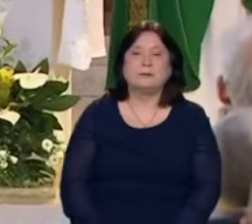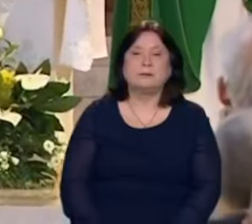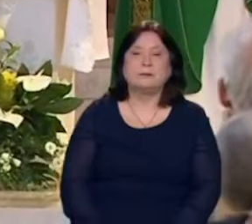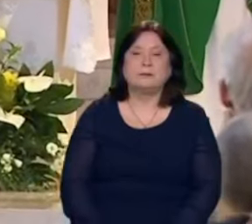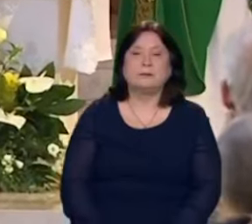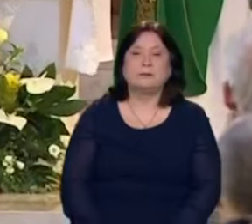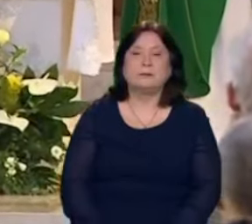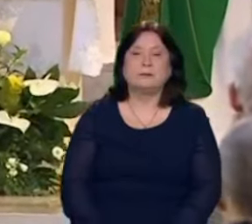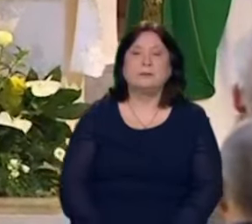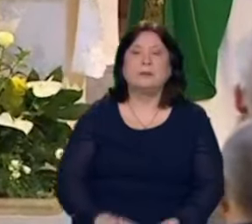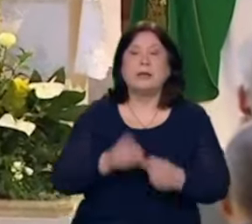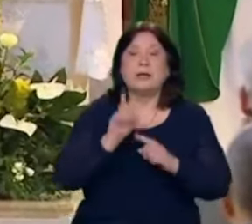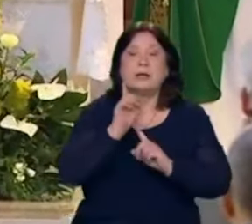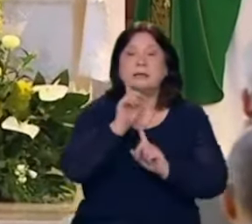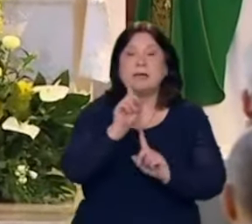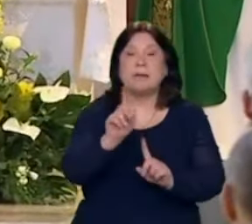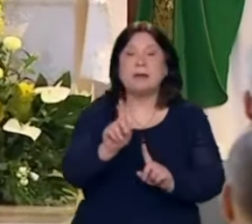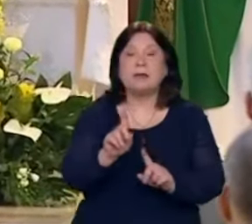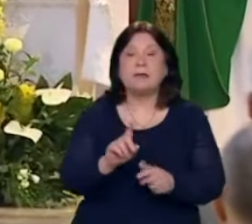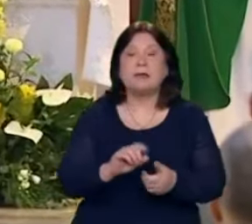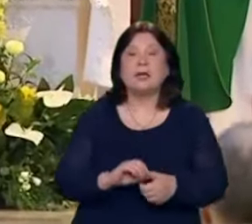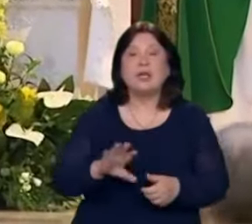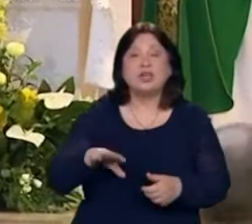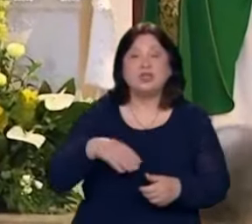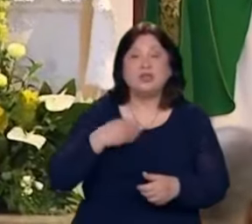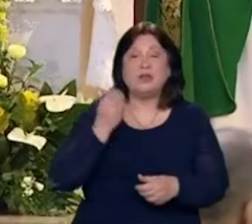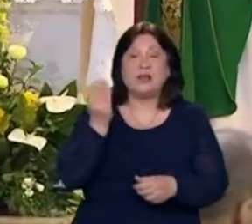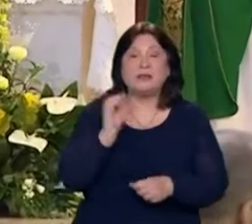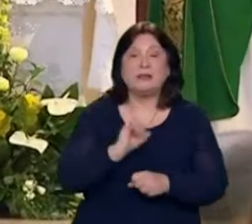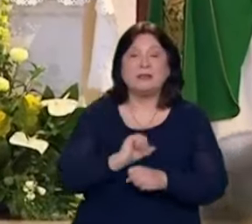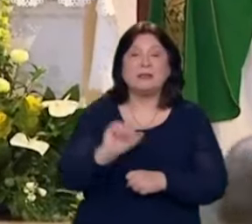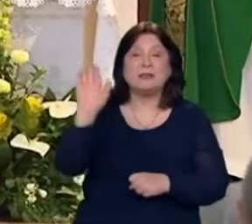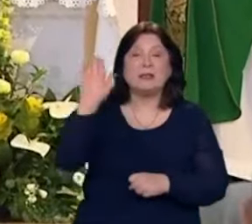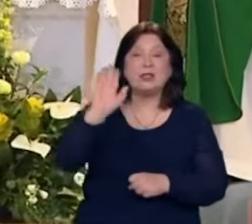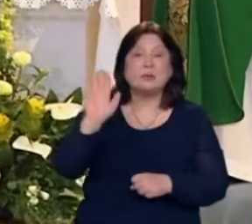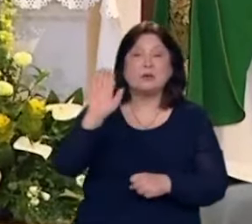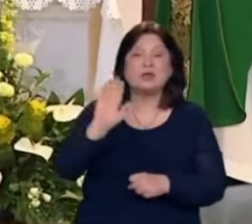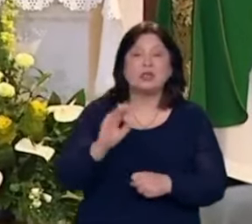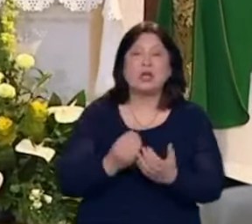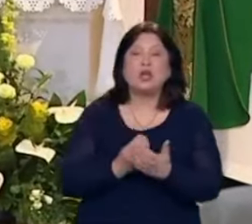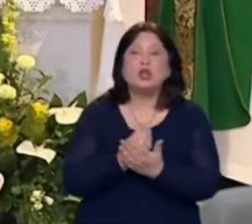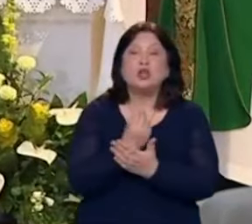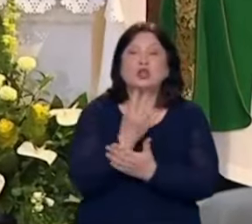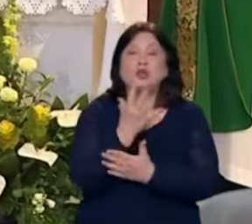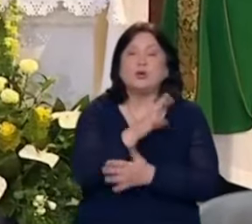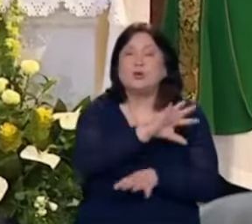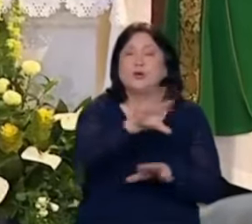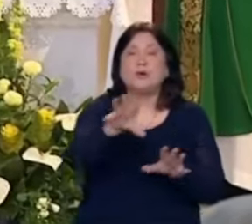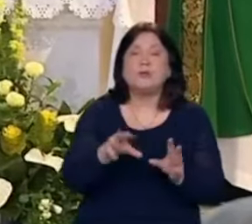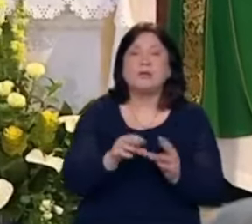wysokości Zaprawdę święty jesteś Boże źródło